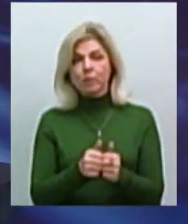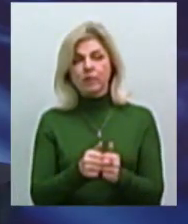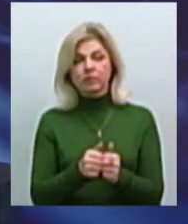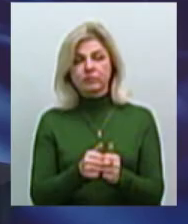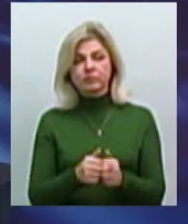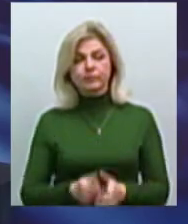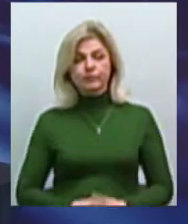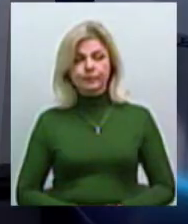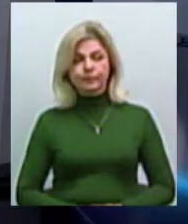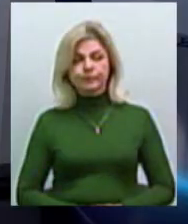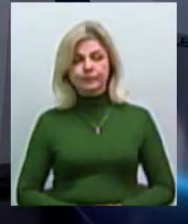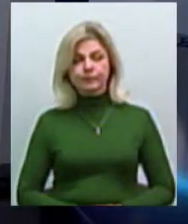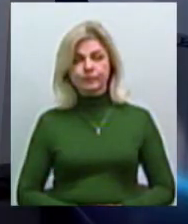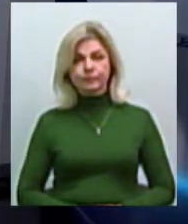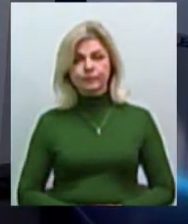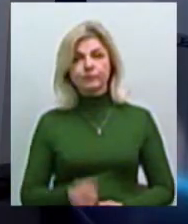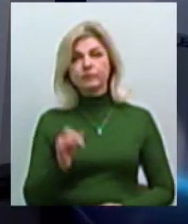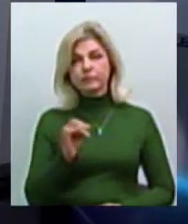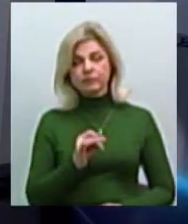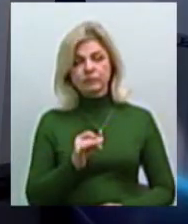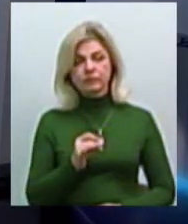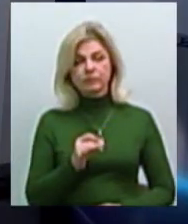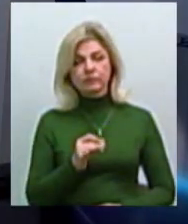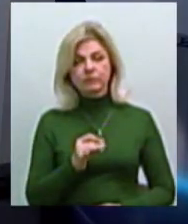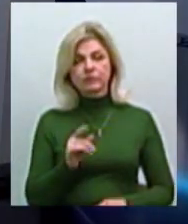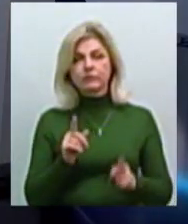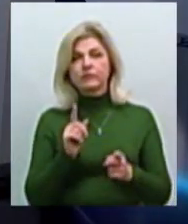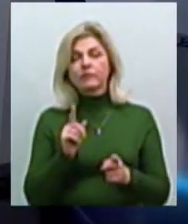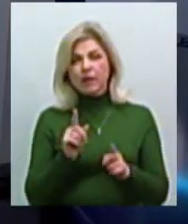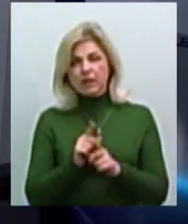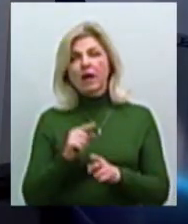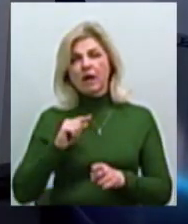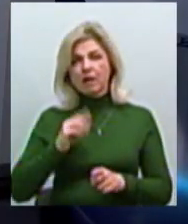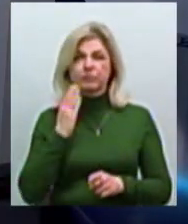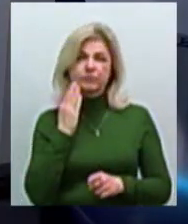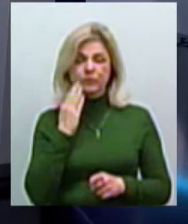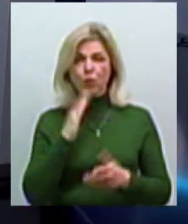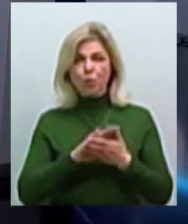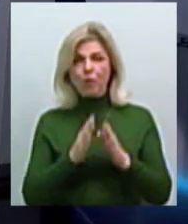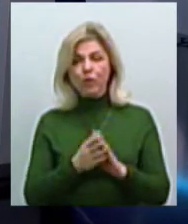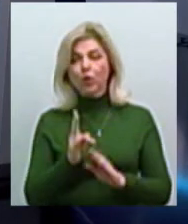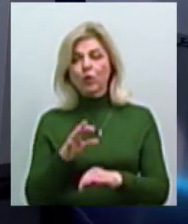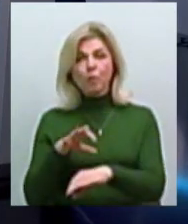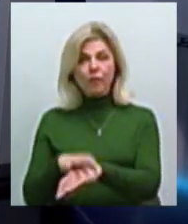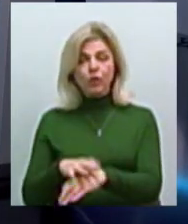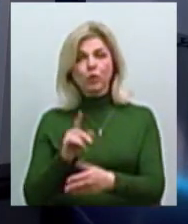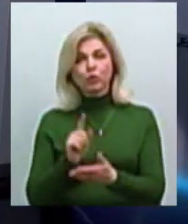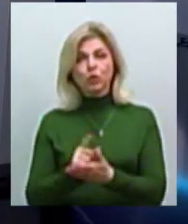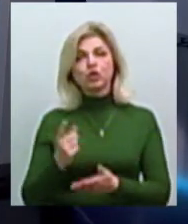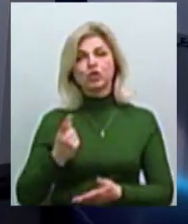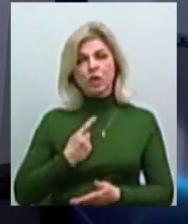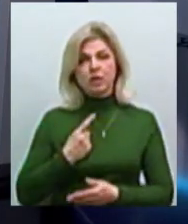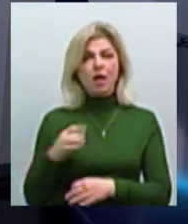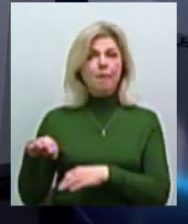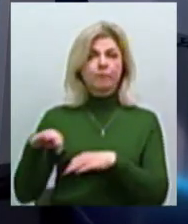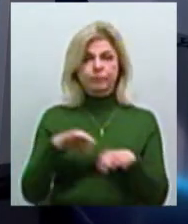з характерних таких умов – це той, хто обнаружив, повинен дождатись приїзду